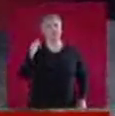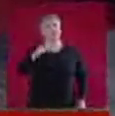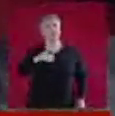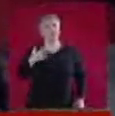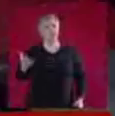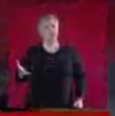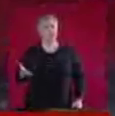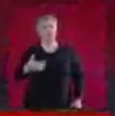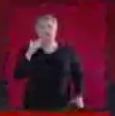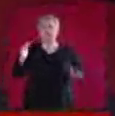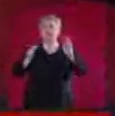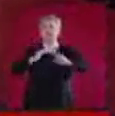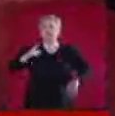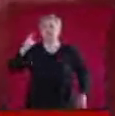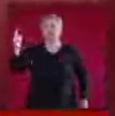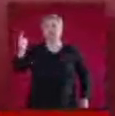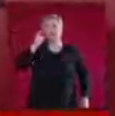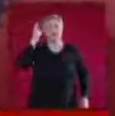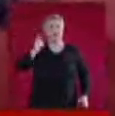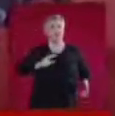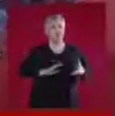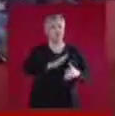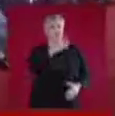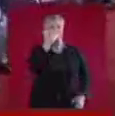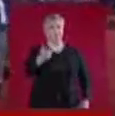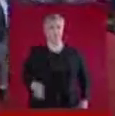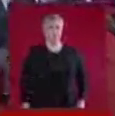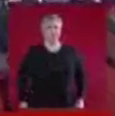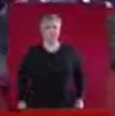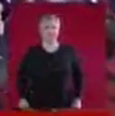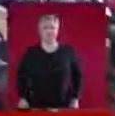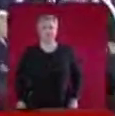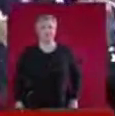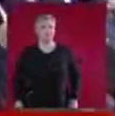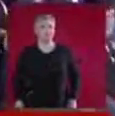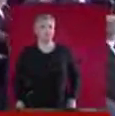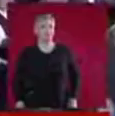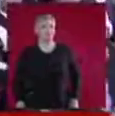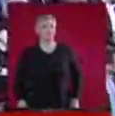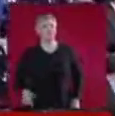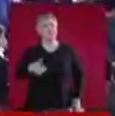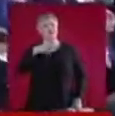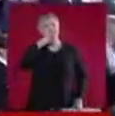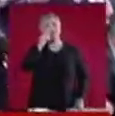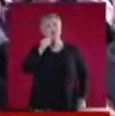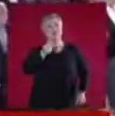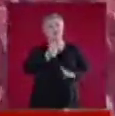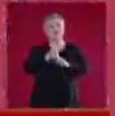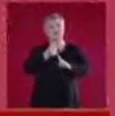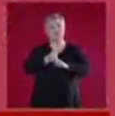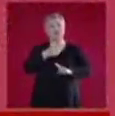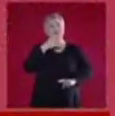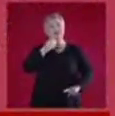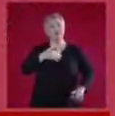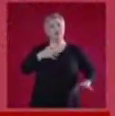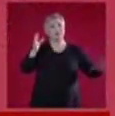προστασία του περιβάλλοντος τη προ γ αυτό παλεύουμε και γ αυτό θα νικήσουμε